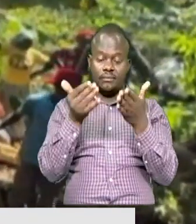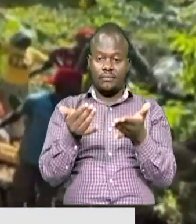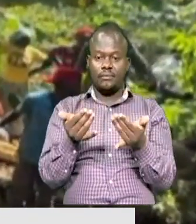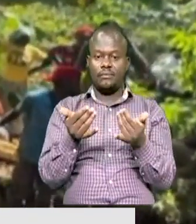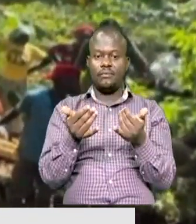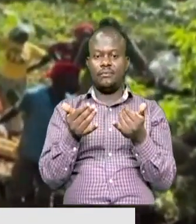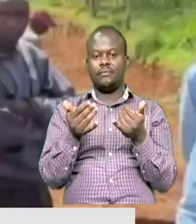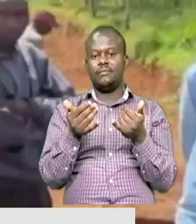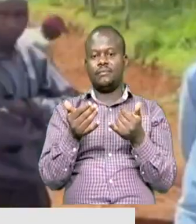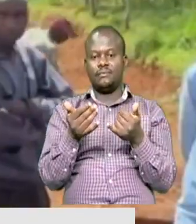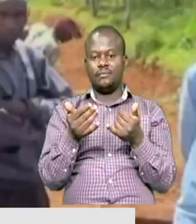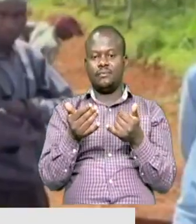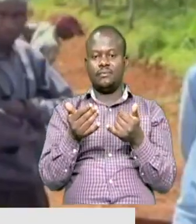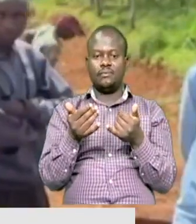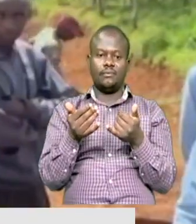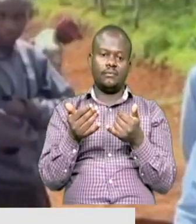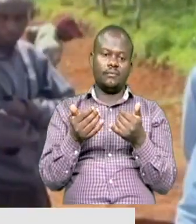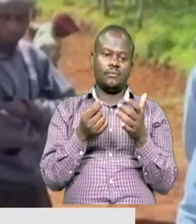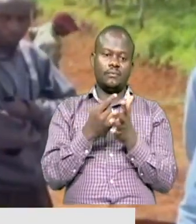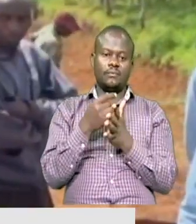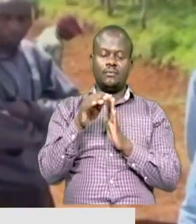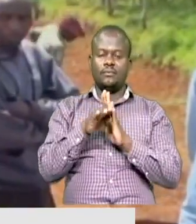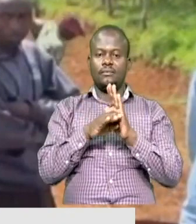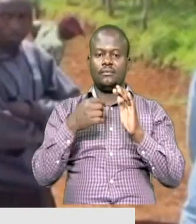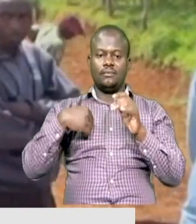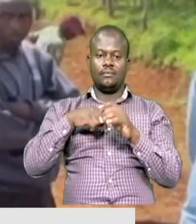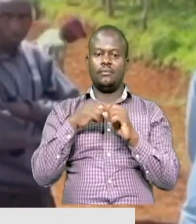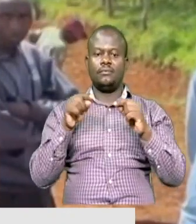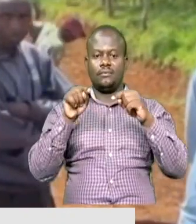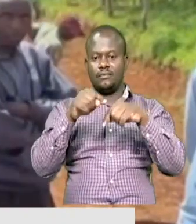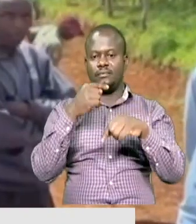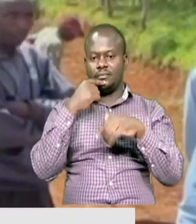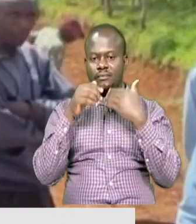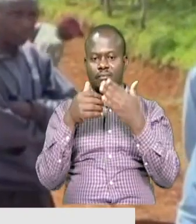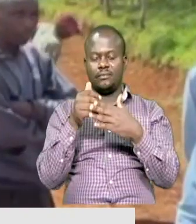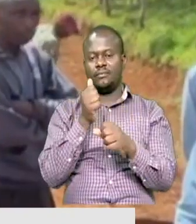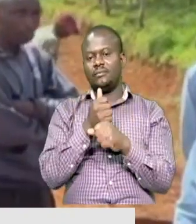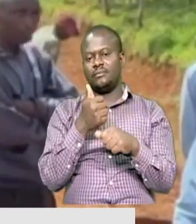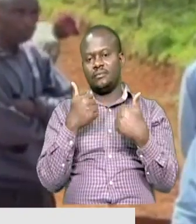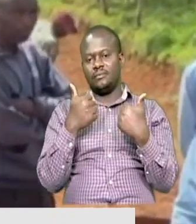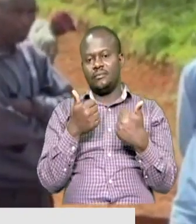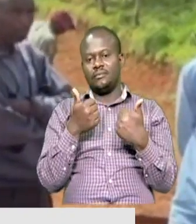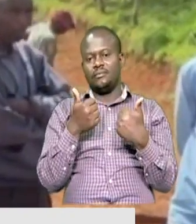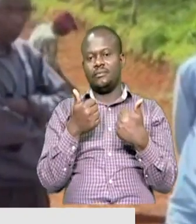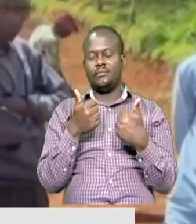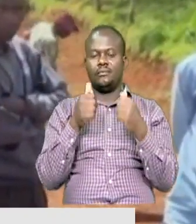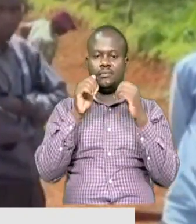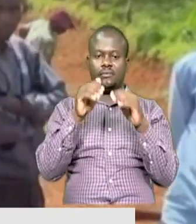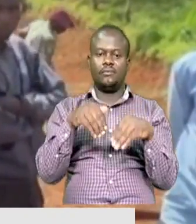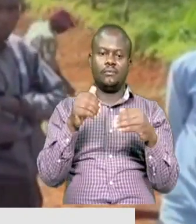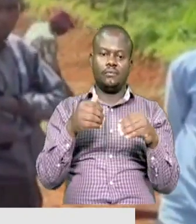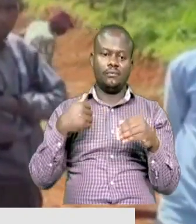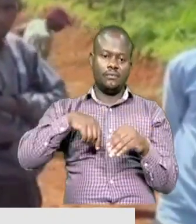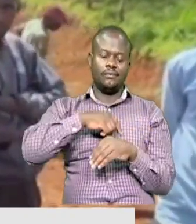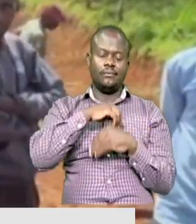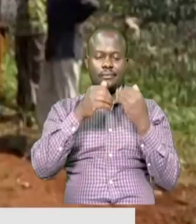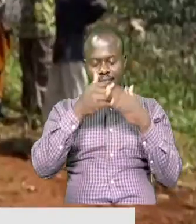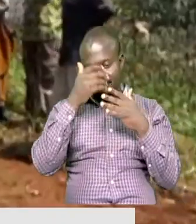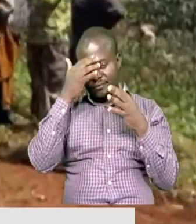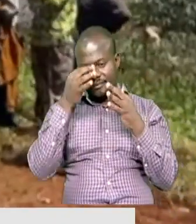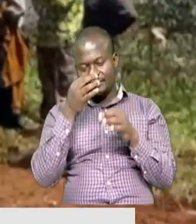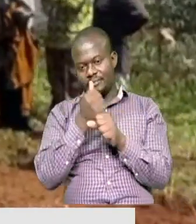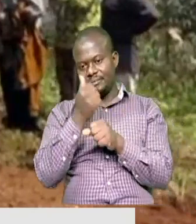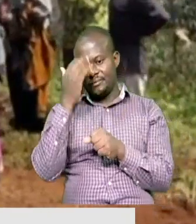byaje kuba bafite gahunda ko twaza tuhakora twebwe umuganda ngo none tuhafatiye icyemezo cyo kuhakora kugira